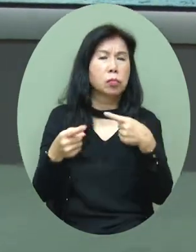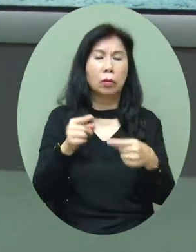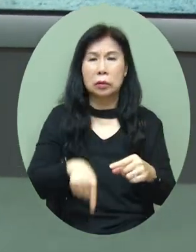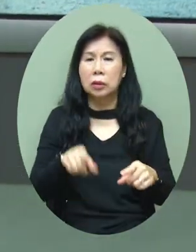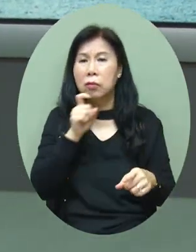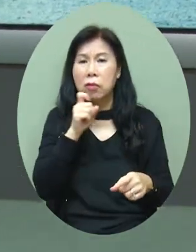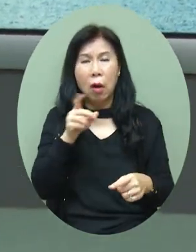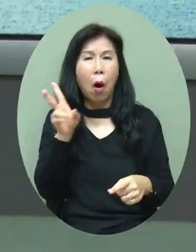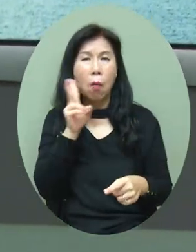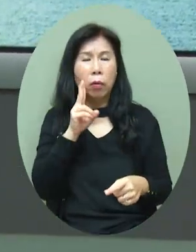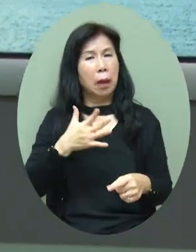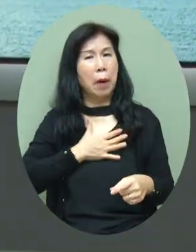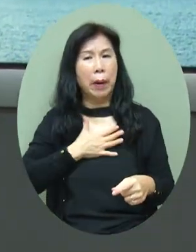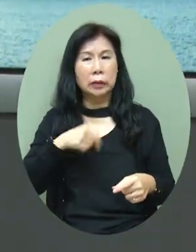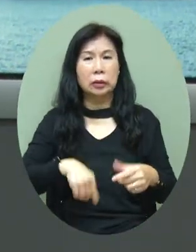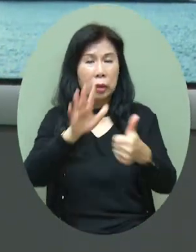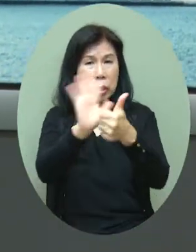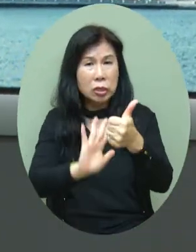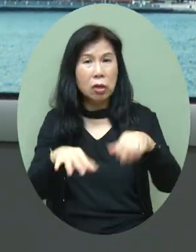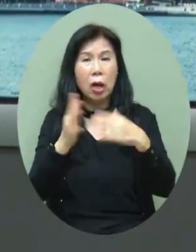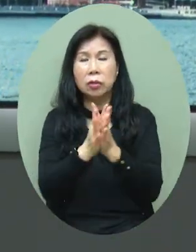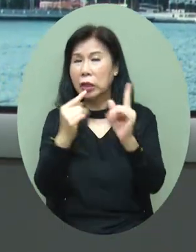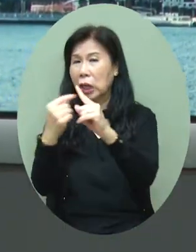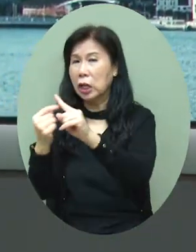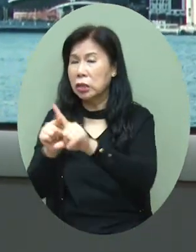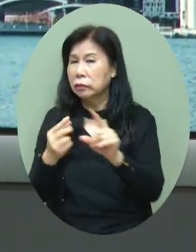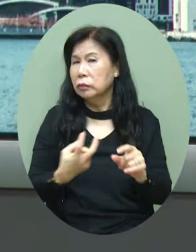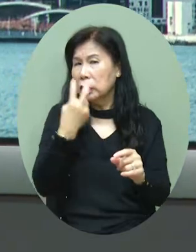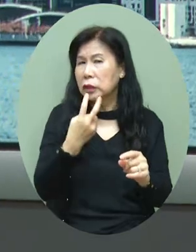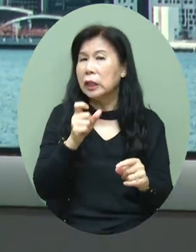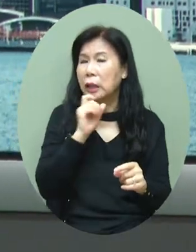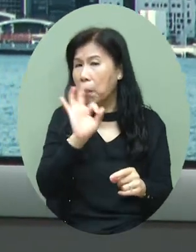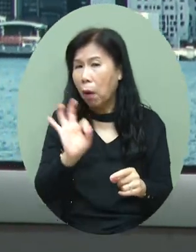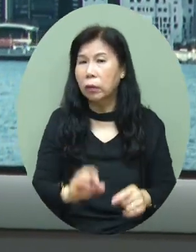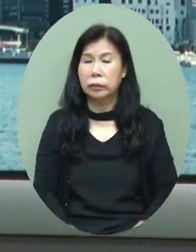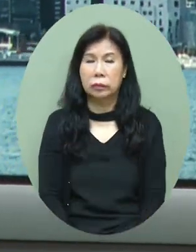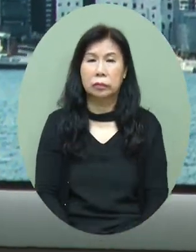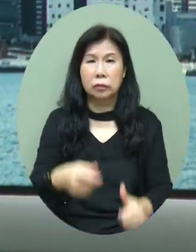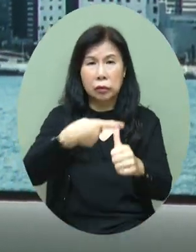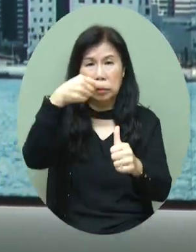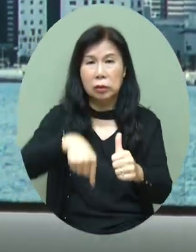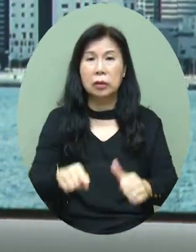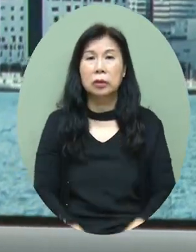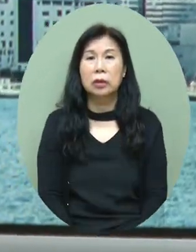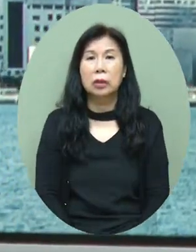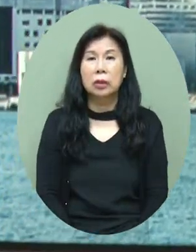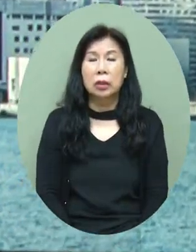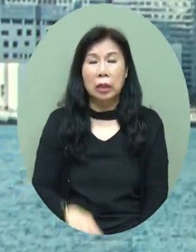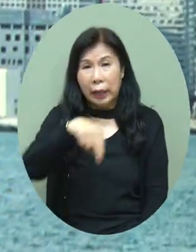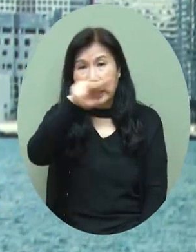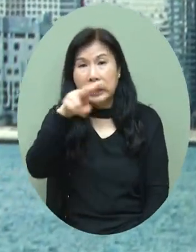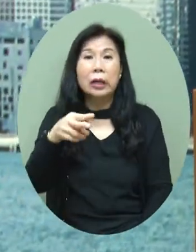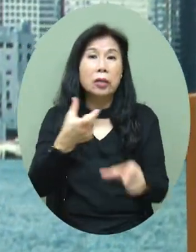其實自己會唔會都擔心即係影響員工士氣各方面咧？唔該。 首先呢，我哋嘅薪酬趨